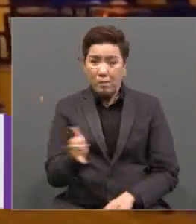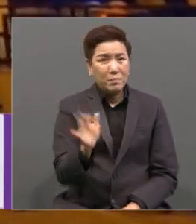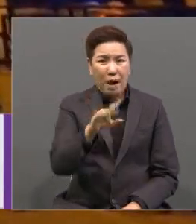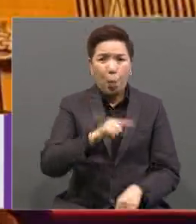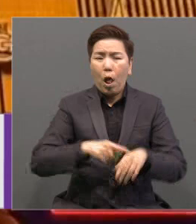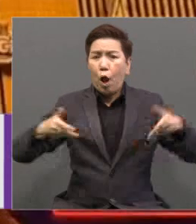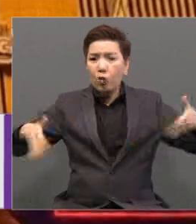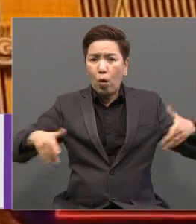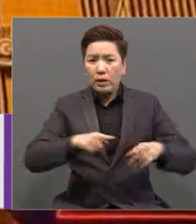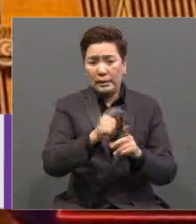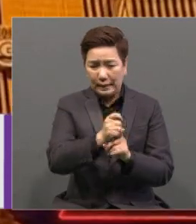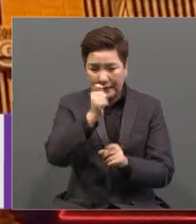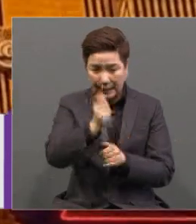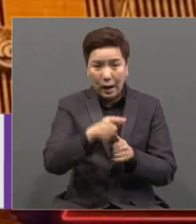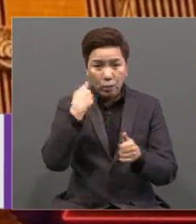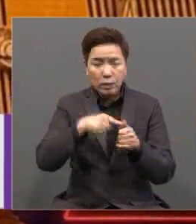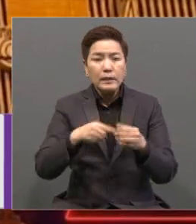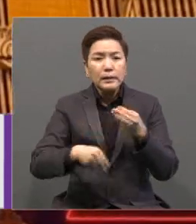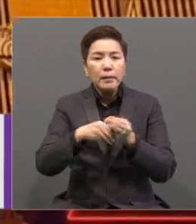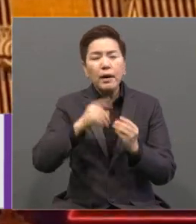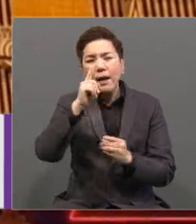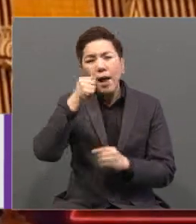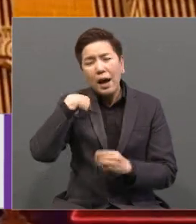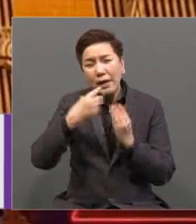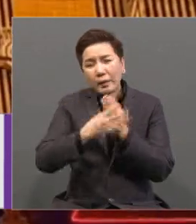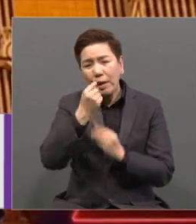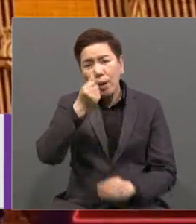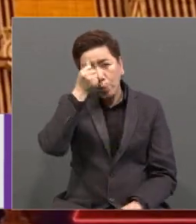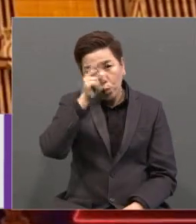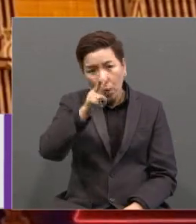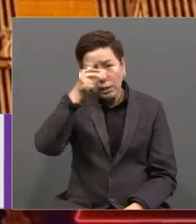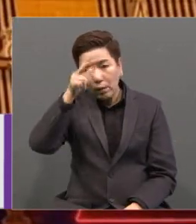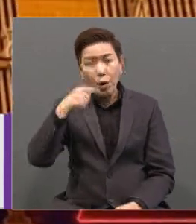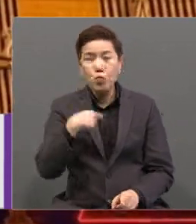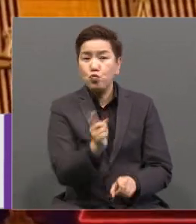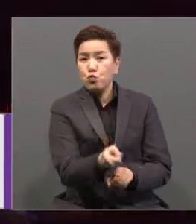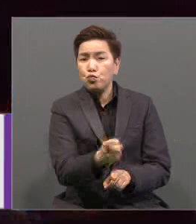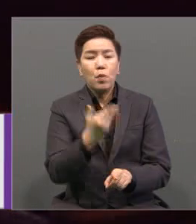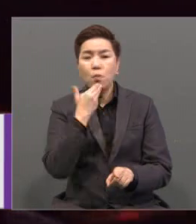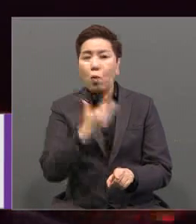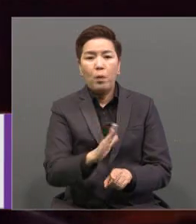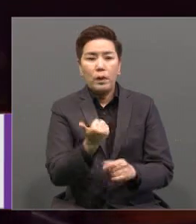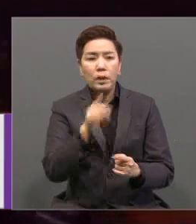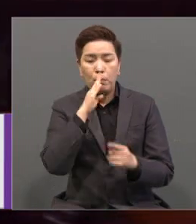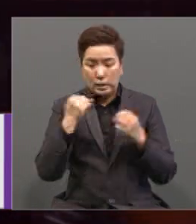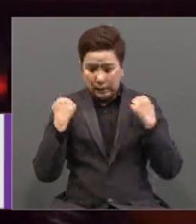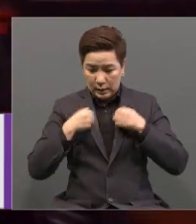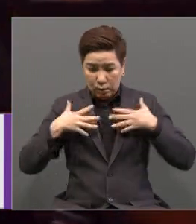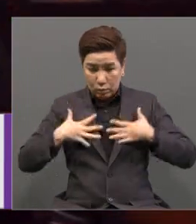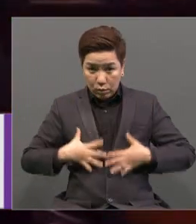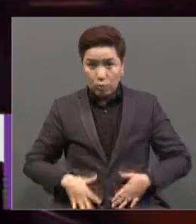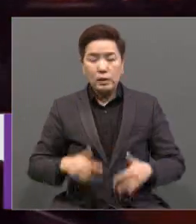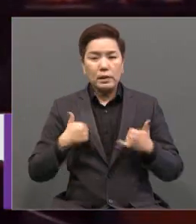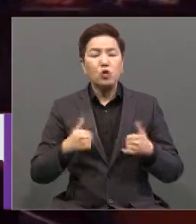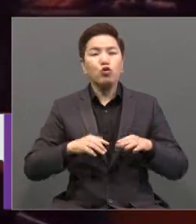ลงโดยทางร้านจ้างน้องเจนมาร้องเสริมสัปดาห์ละ 2-3 วันไม่ได้ให้มาร้องประจำถ้าเรื่องการแต่งตัว